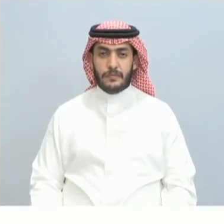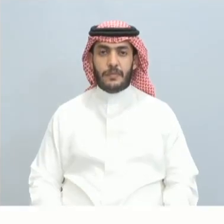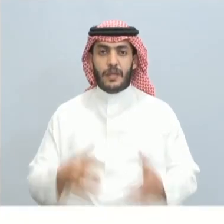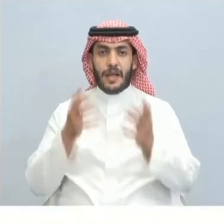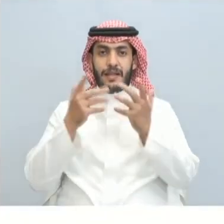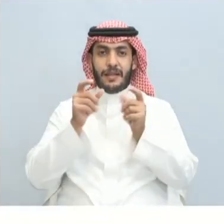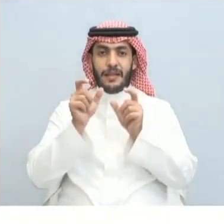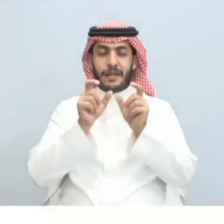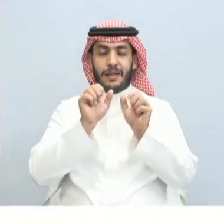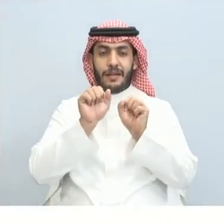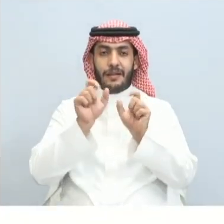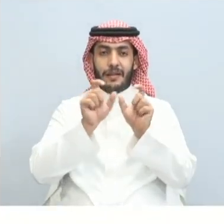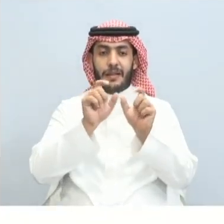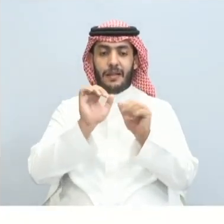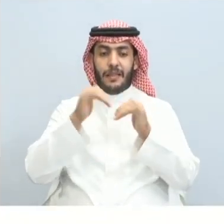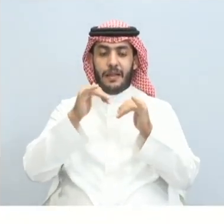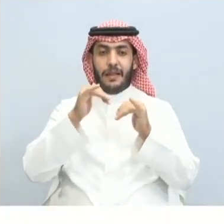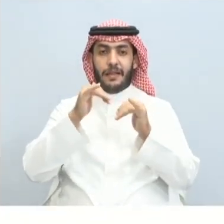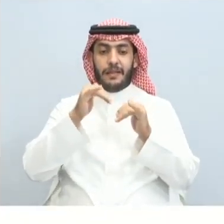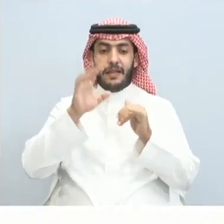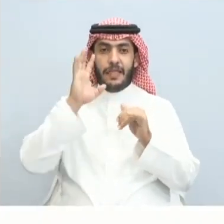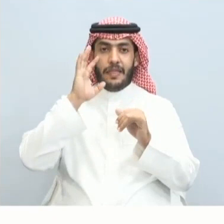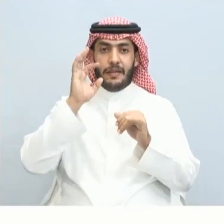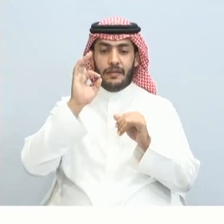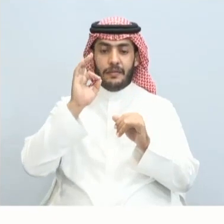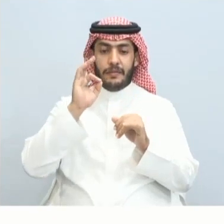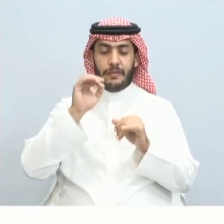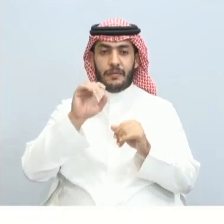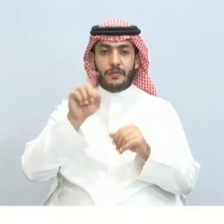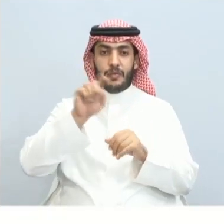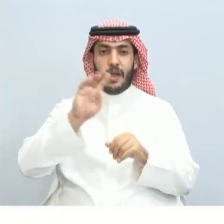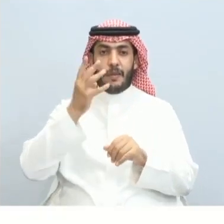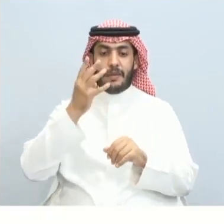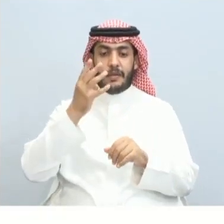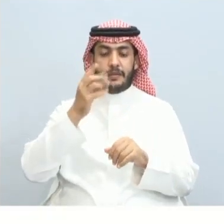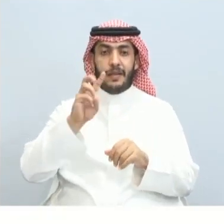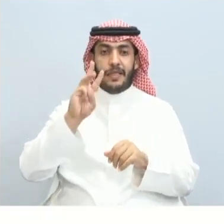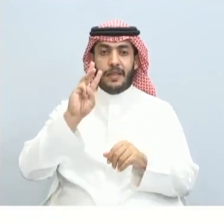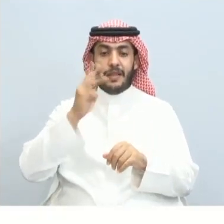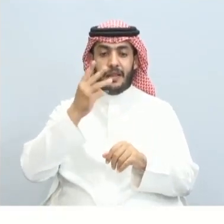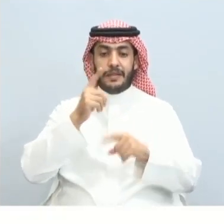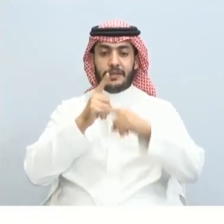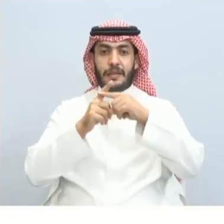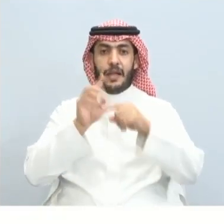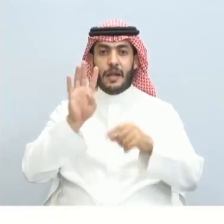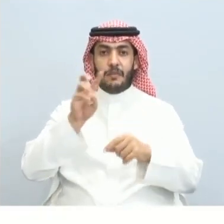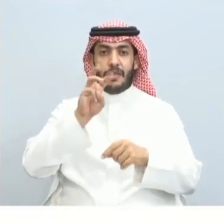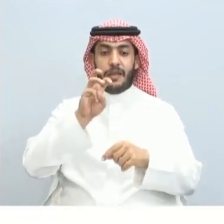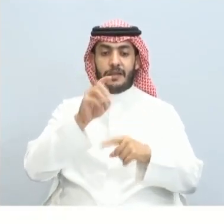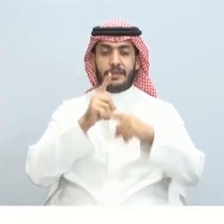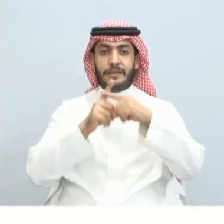احسب قيمه كل من العبارتين الاتيتين ذهنيا لدينا السؤال الرابع عشر ثلاثه عشر زائد 34